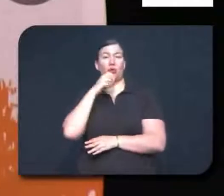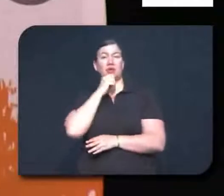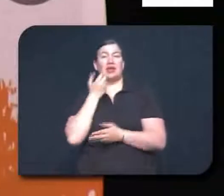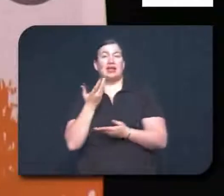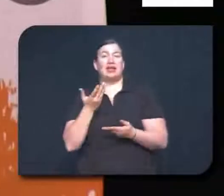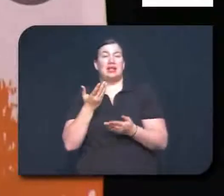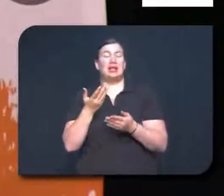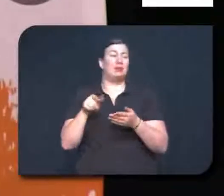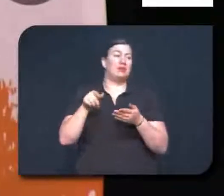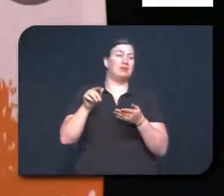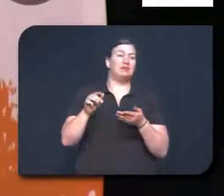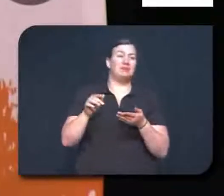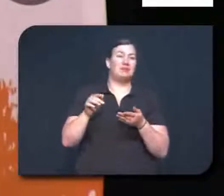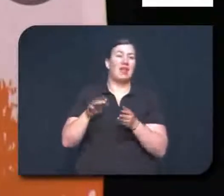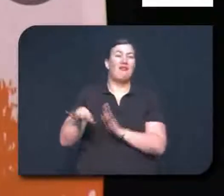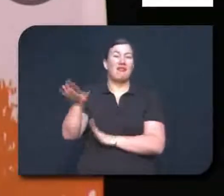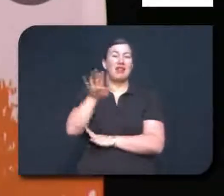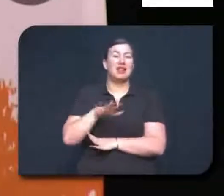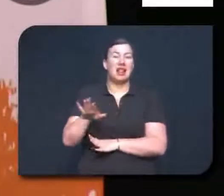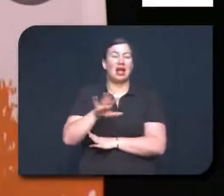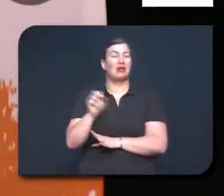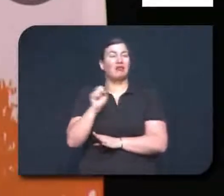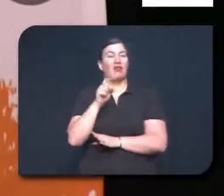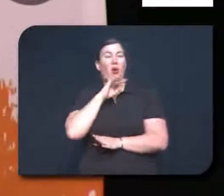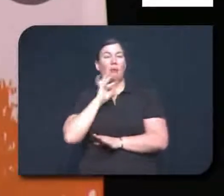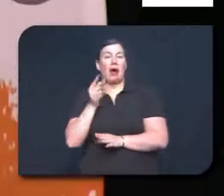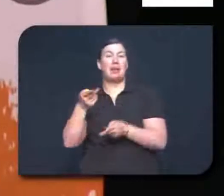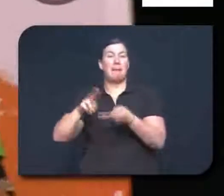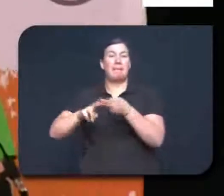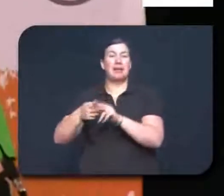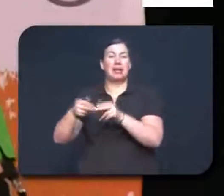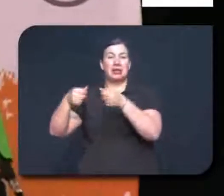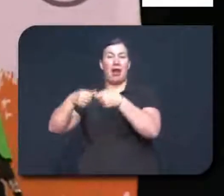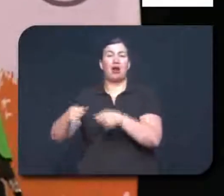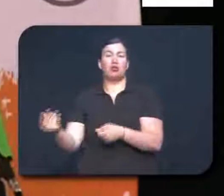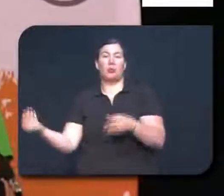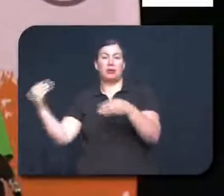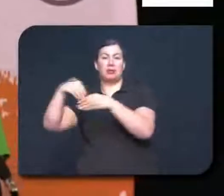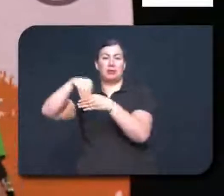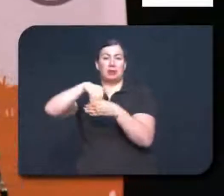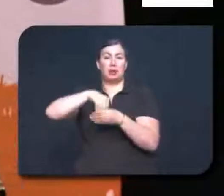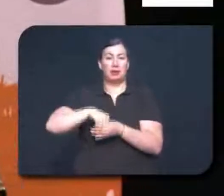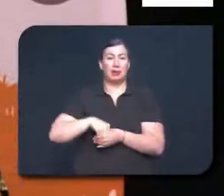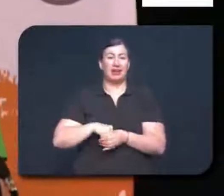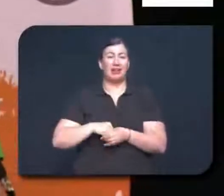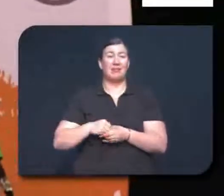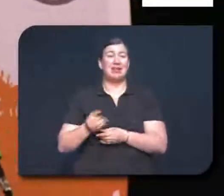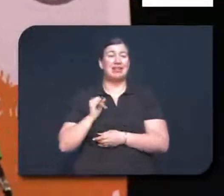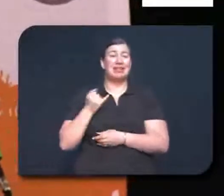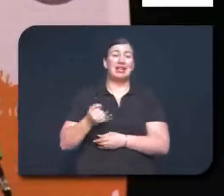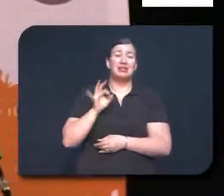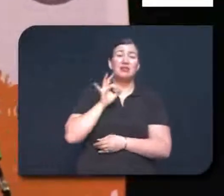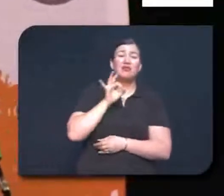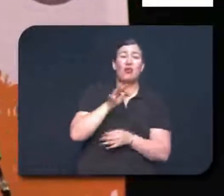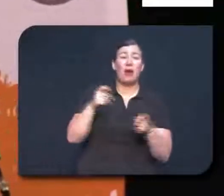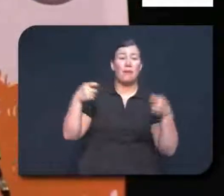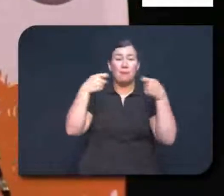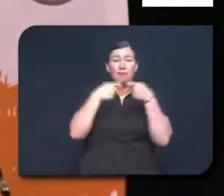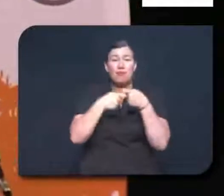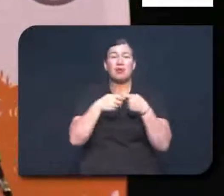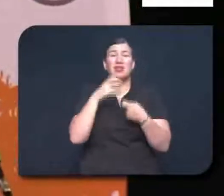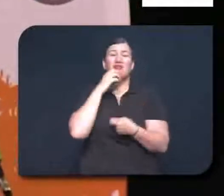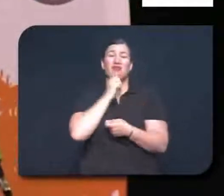hätte gerne so etwas für den Bund weil der Bund noch viel größer ist also bitte wählt bitte wählt einen der